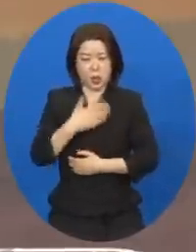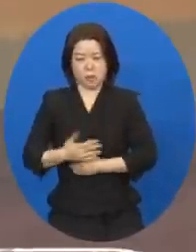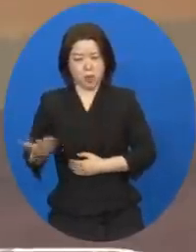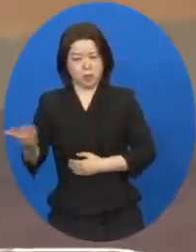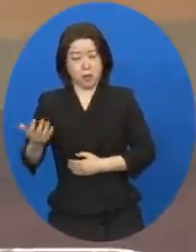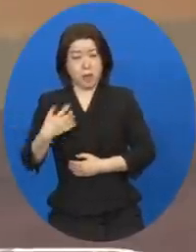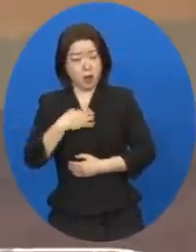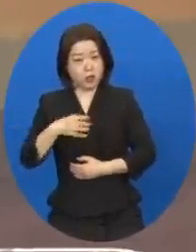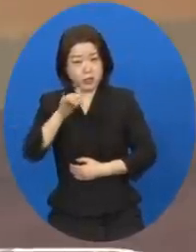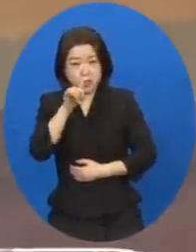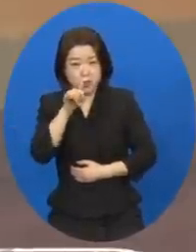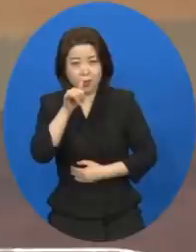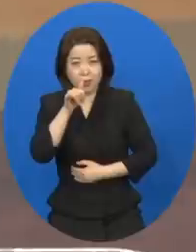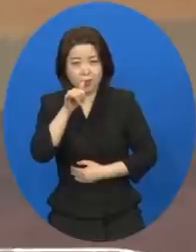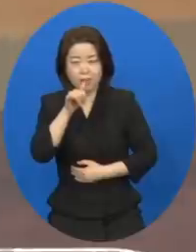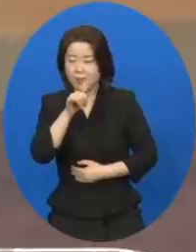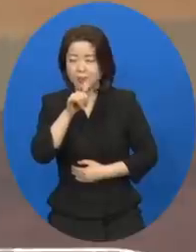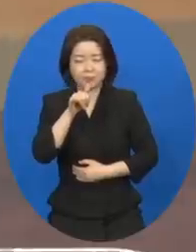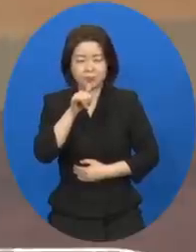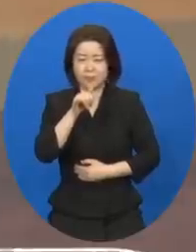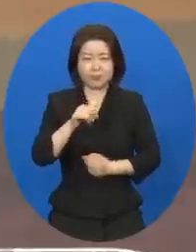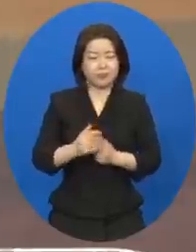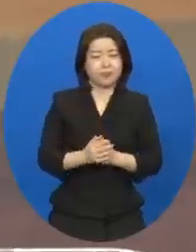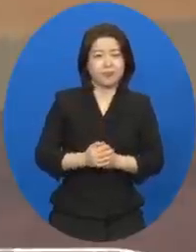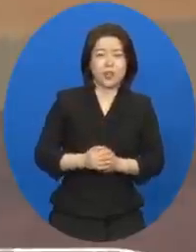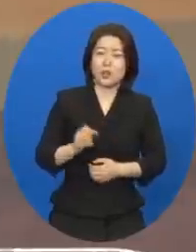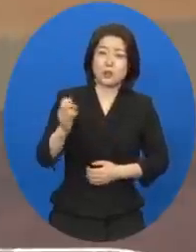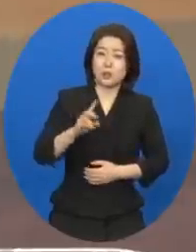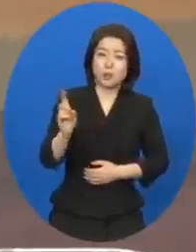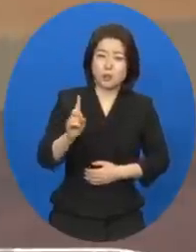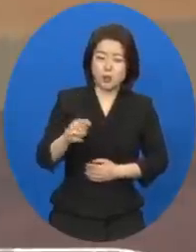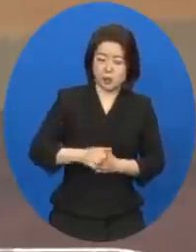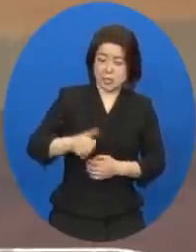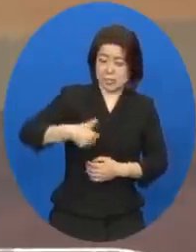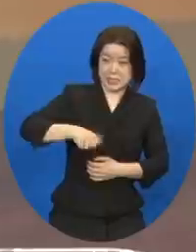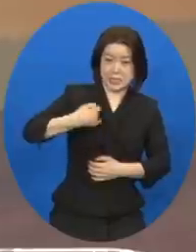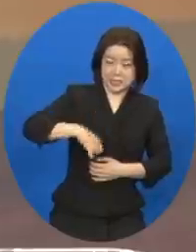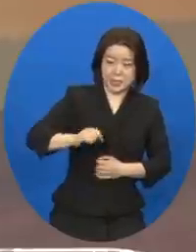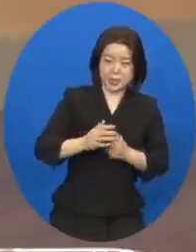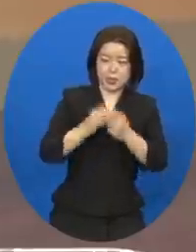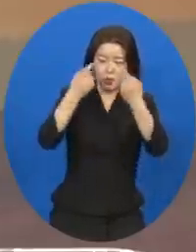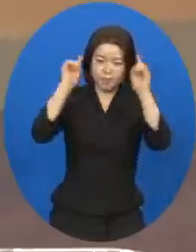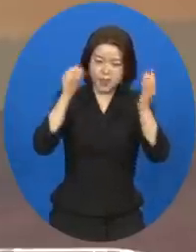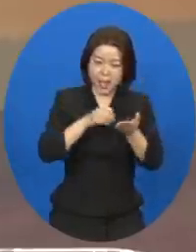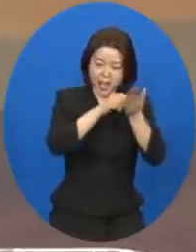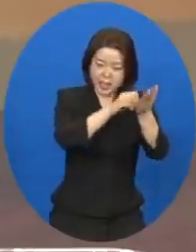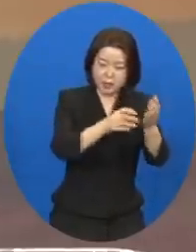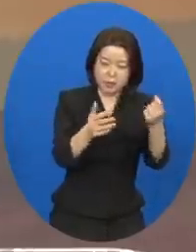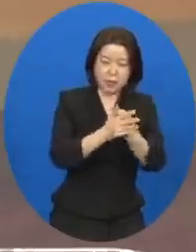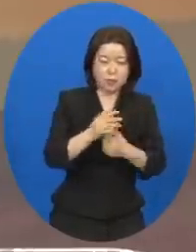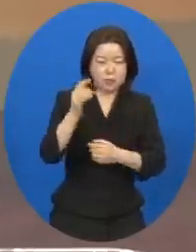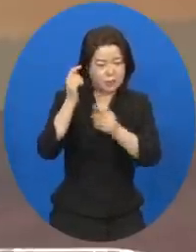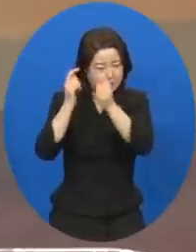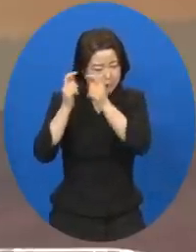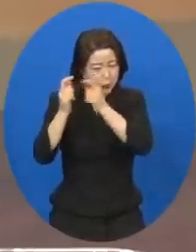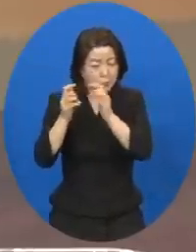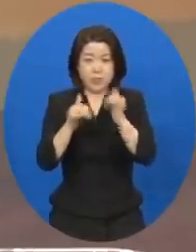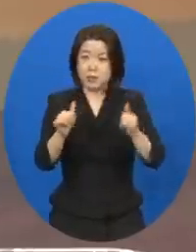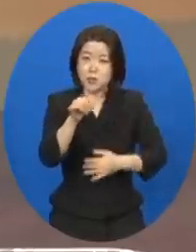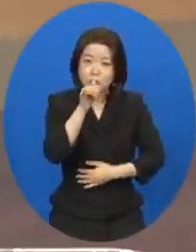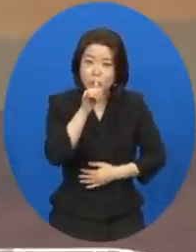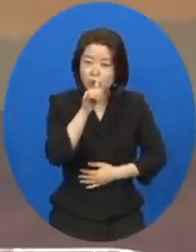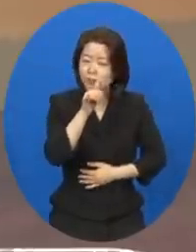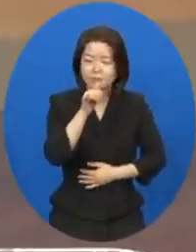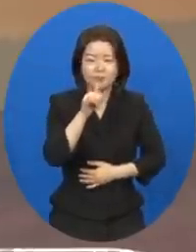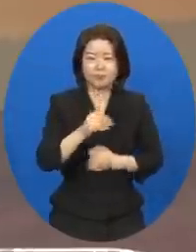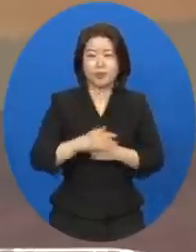아파서 걱정할 사람 있겠어요? 무슨 뭐 자녀들 입시 문제 때문에 고민할 사람 있겠어요?